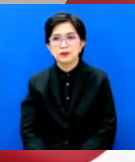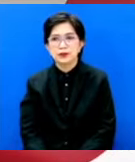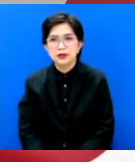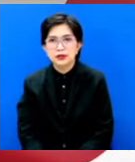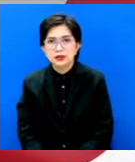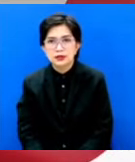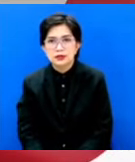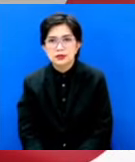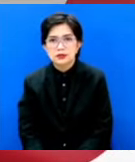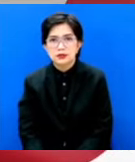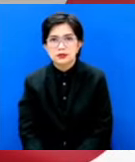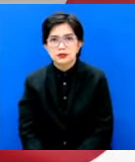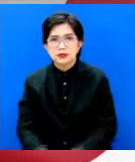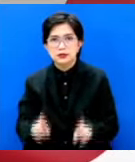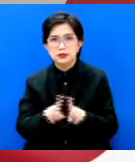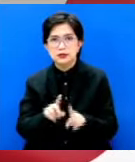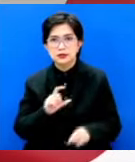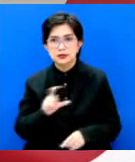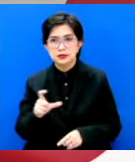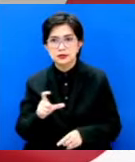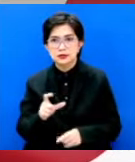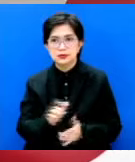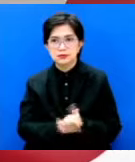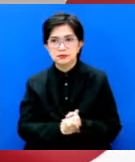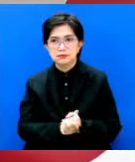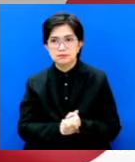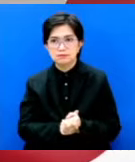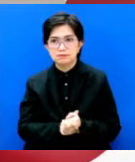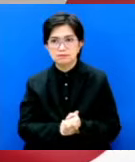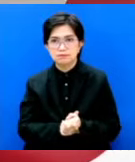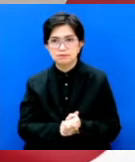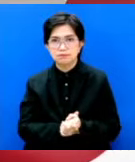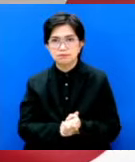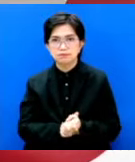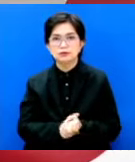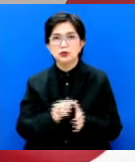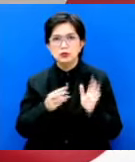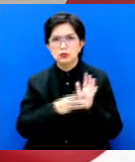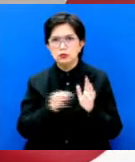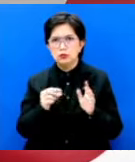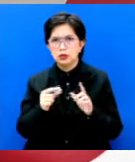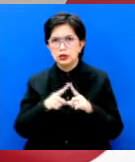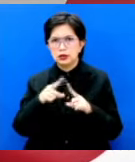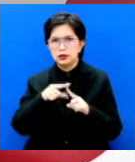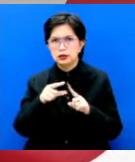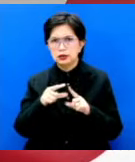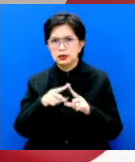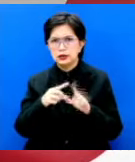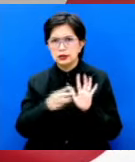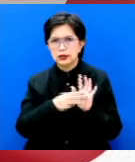habis.Mohonbalas kembalinomorpasangankandidattersebut. Sayaakanmelanjutkan,diMuarami, pusat